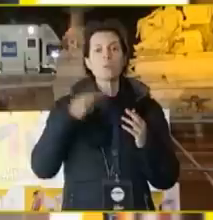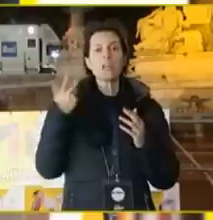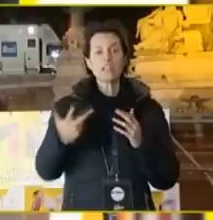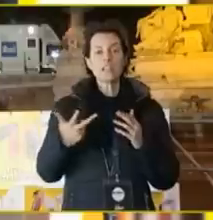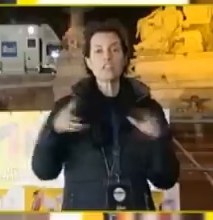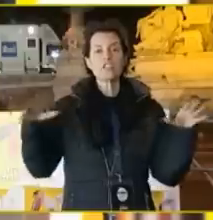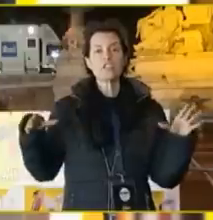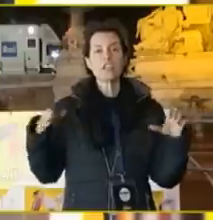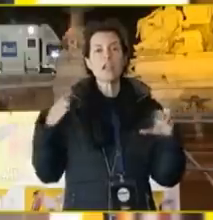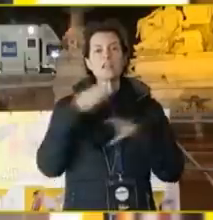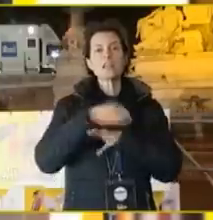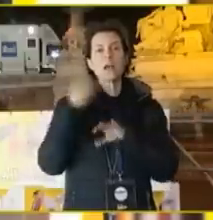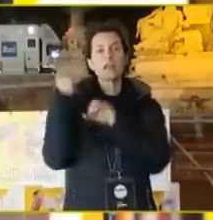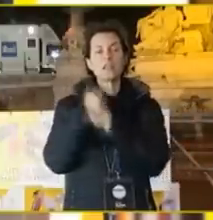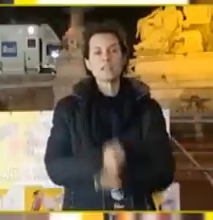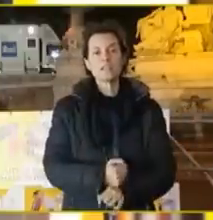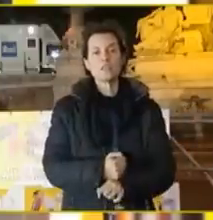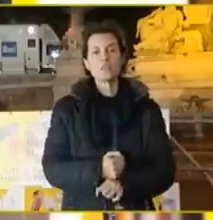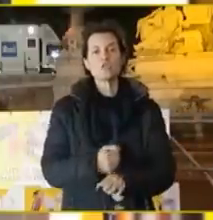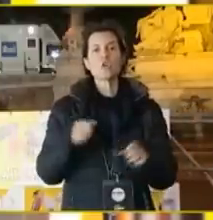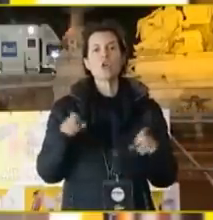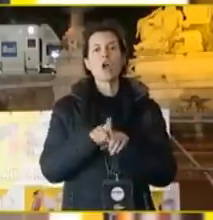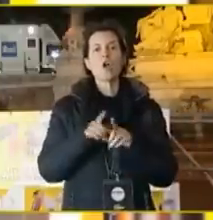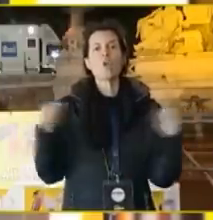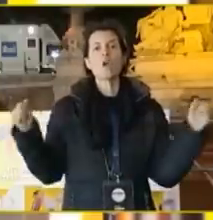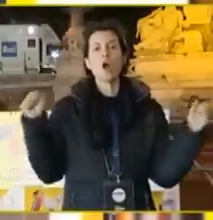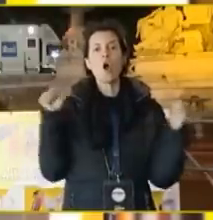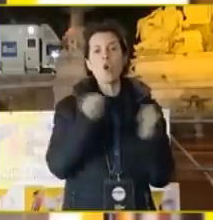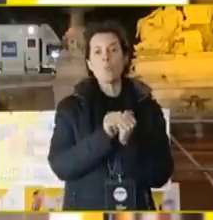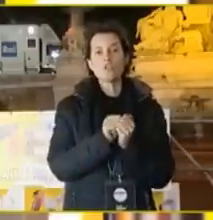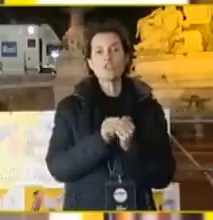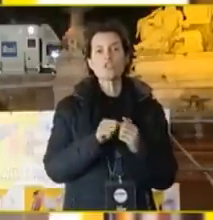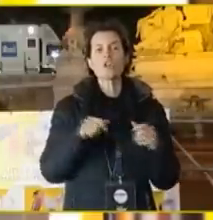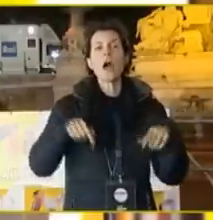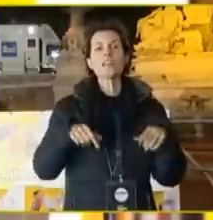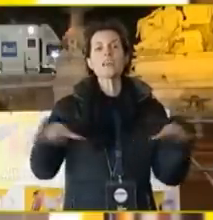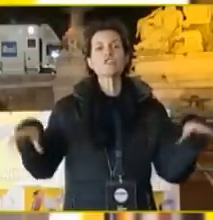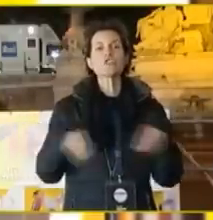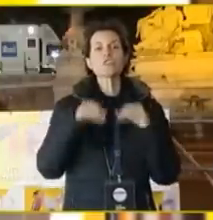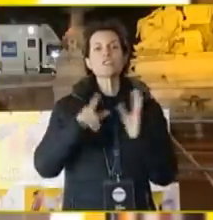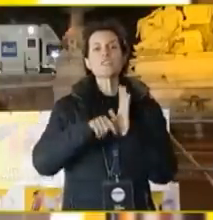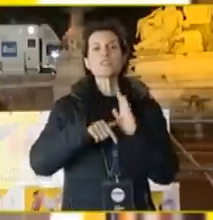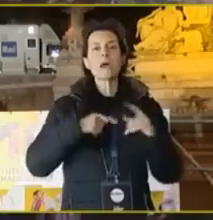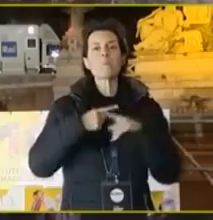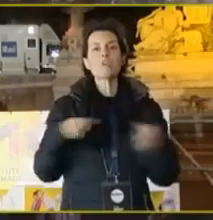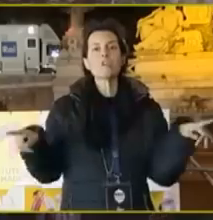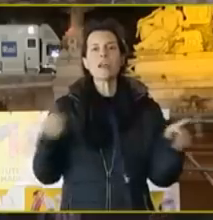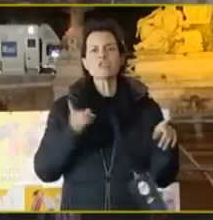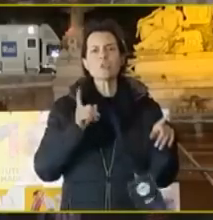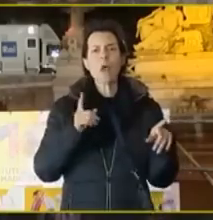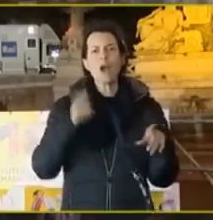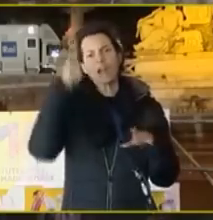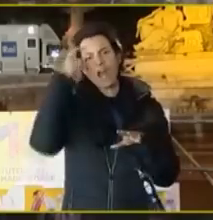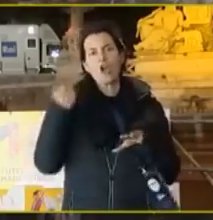stasera finisce l'era dell'opposizione e inizia quella del governo del Movimento 5 Stelle.